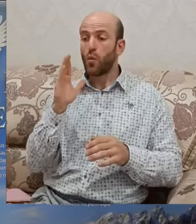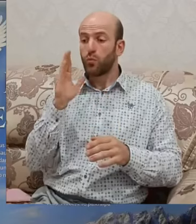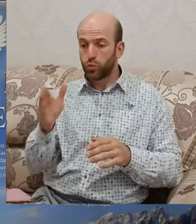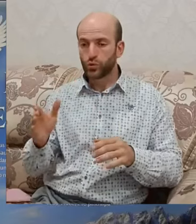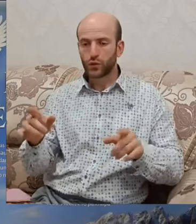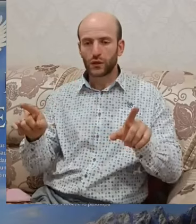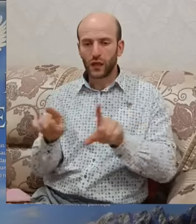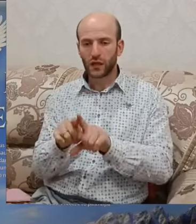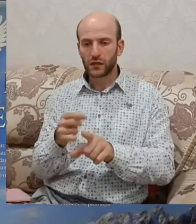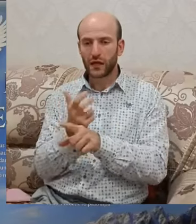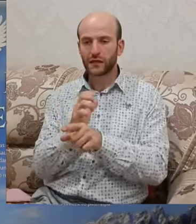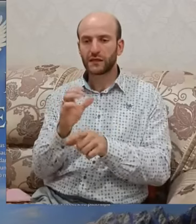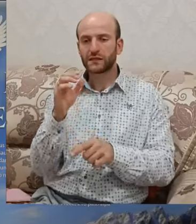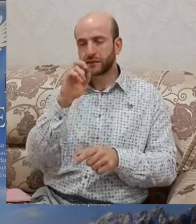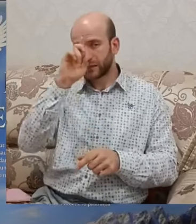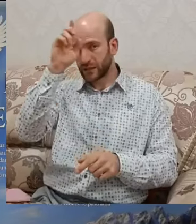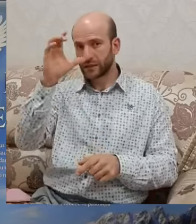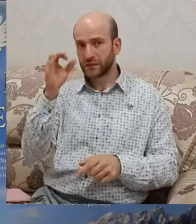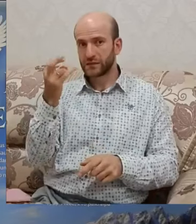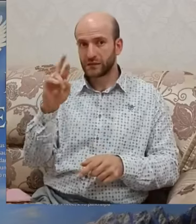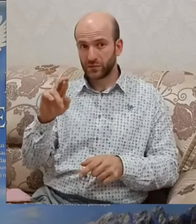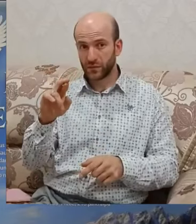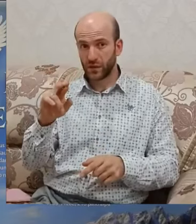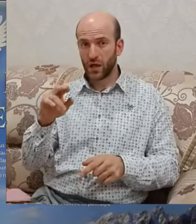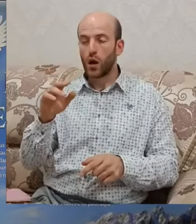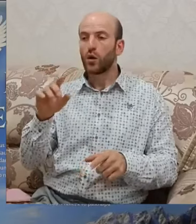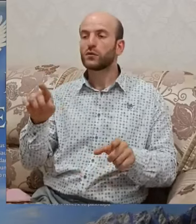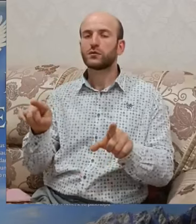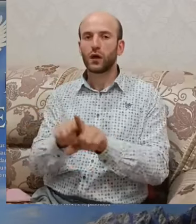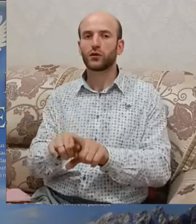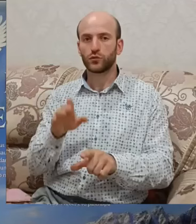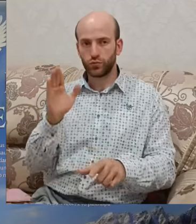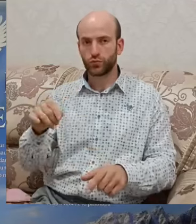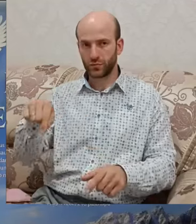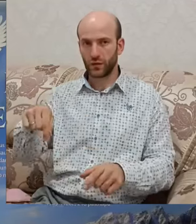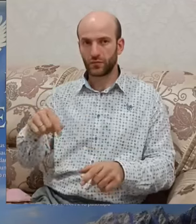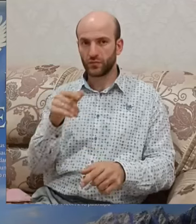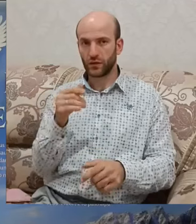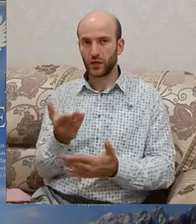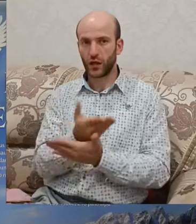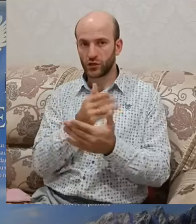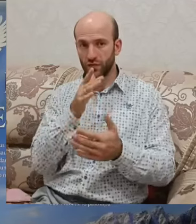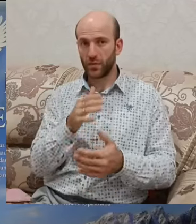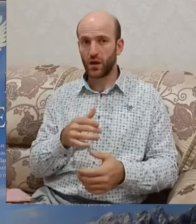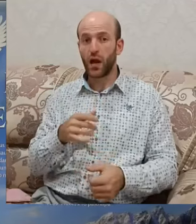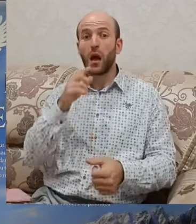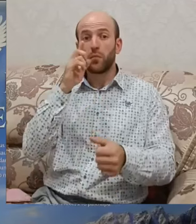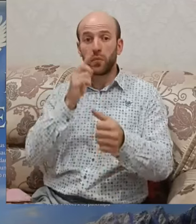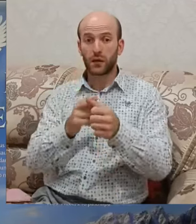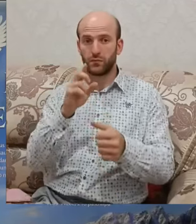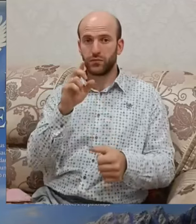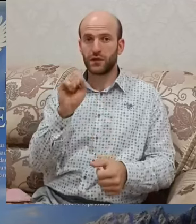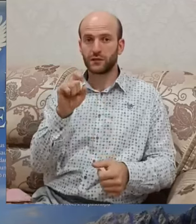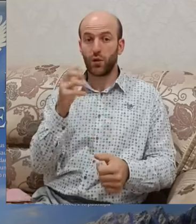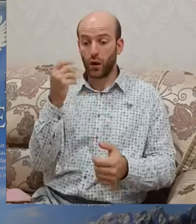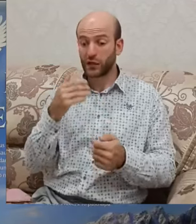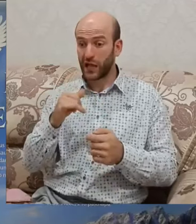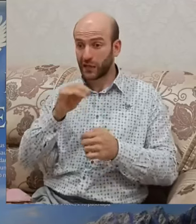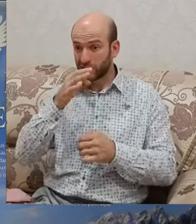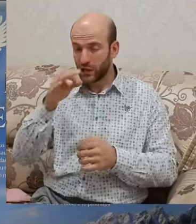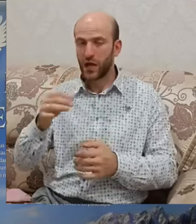kartus bakstelėjo sakyklą. Brat Branham 6 раз стучит по кафедре. Ką tai reiškia? А что это значит? 6 kartus. 6 раз. Не